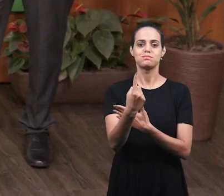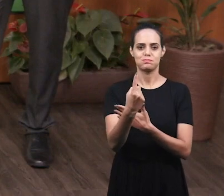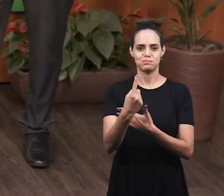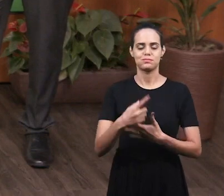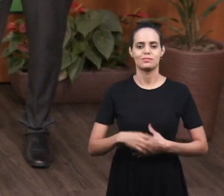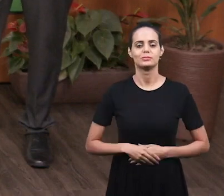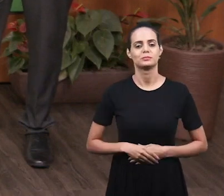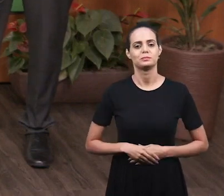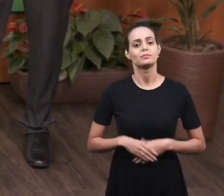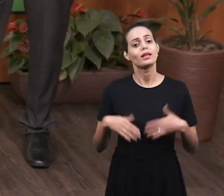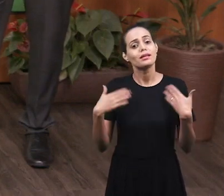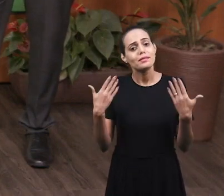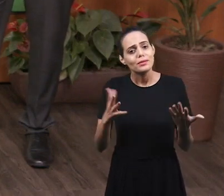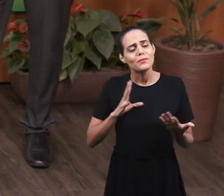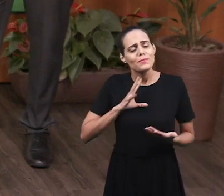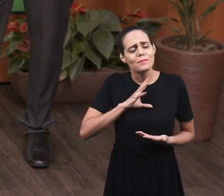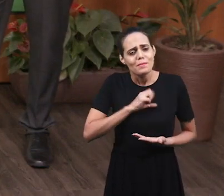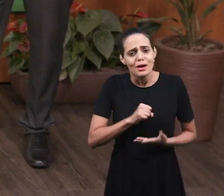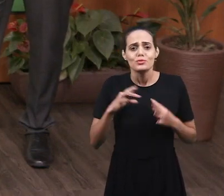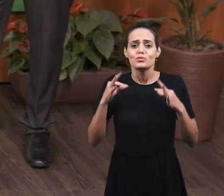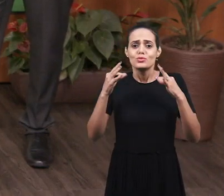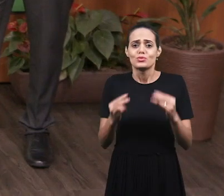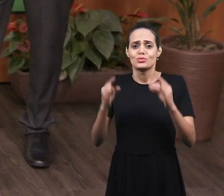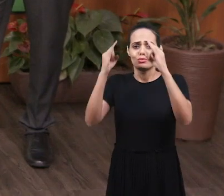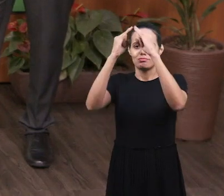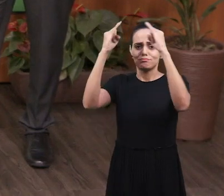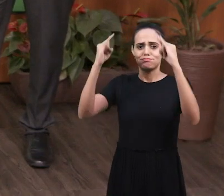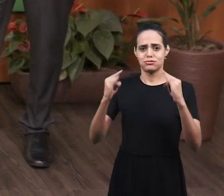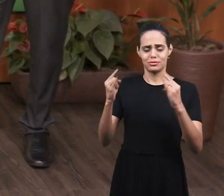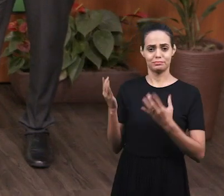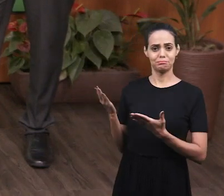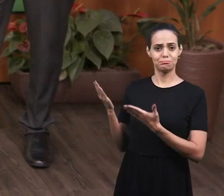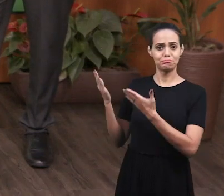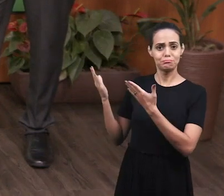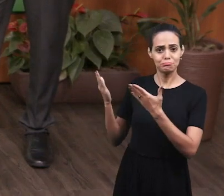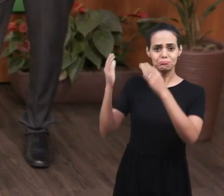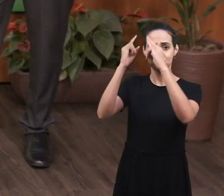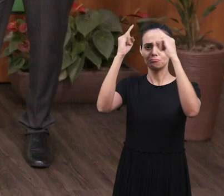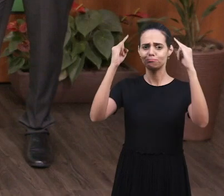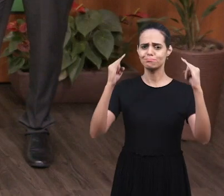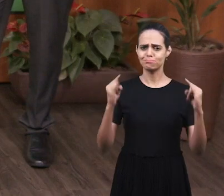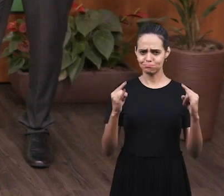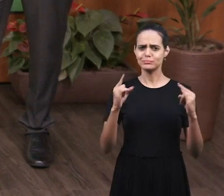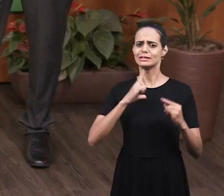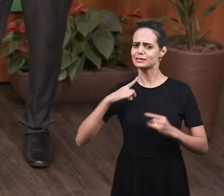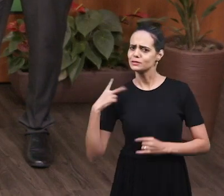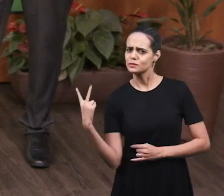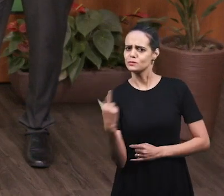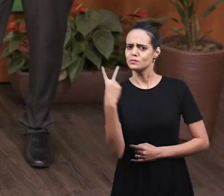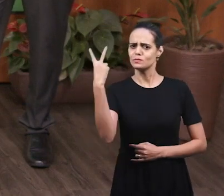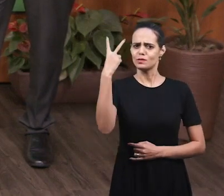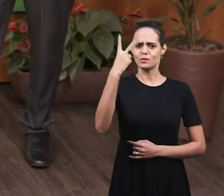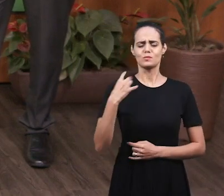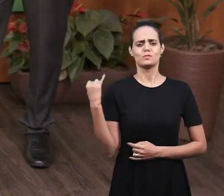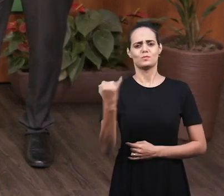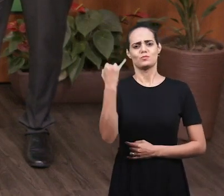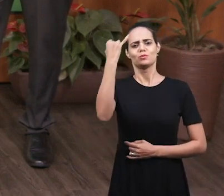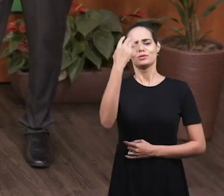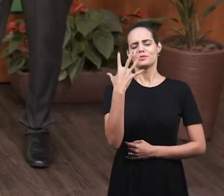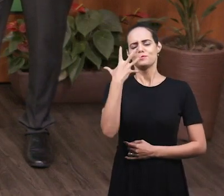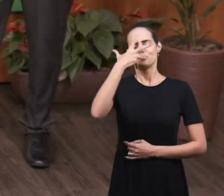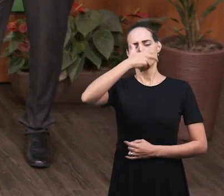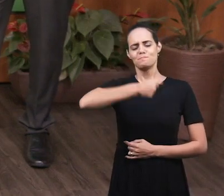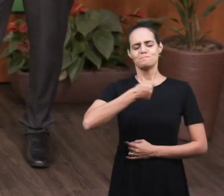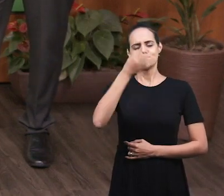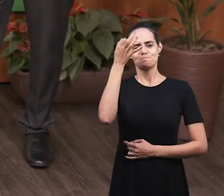Donc, bien-aimés, tout dans le tabernacle était de grande valeur